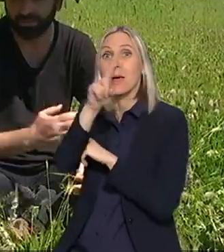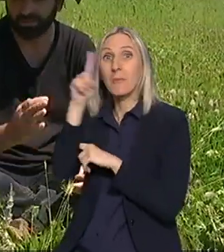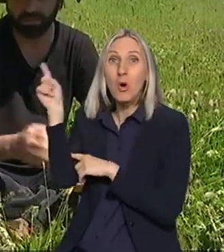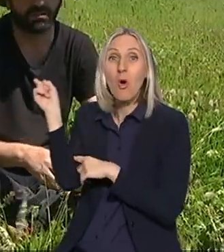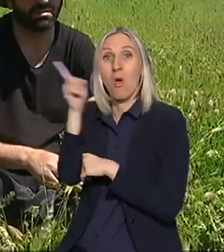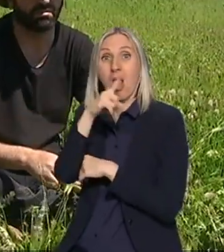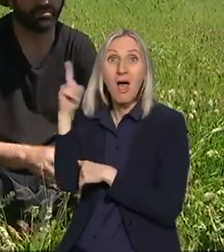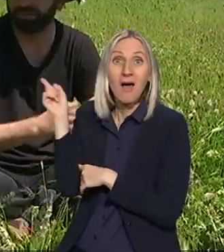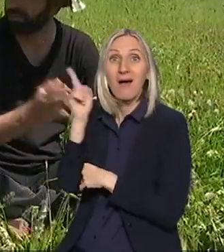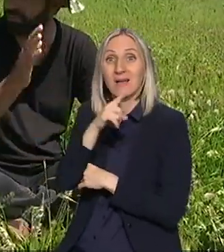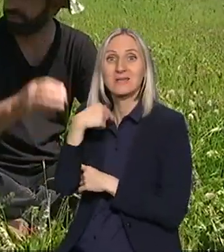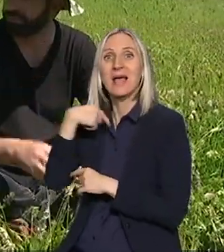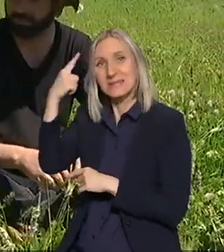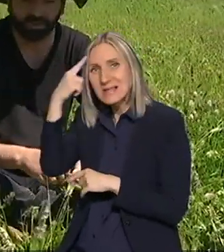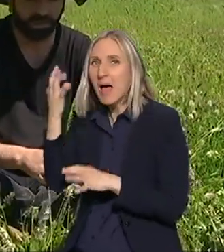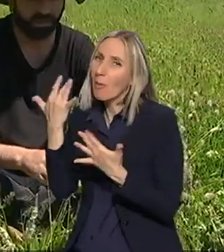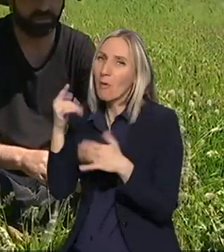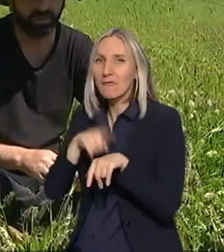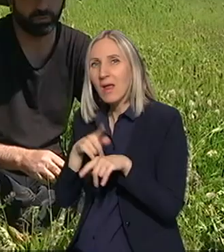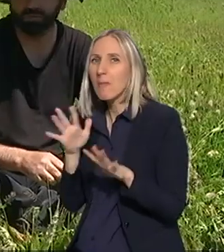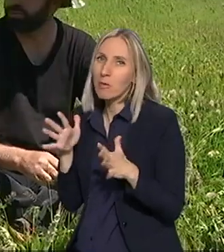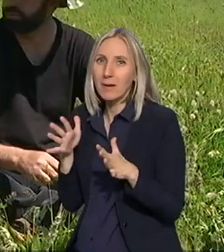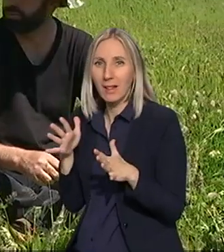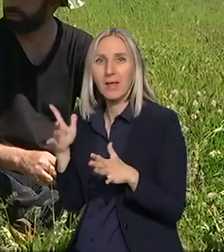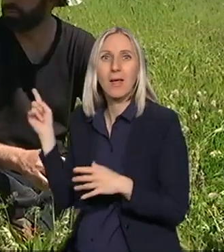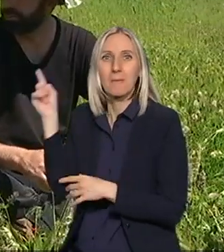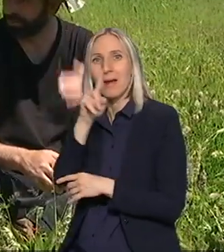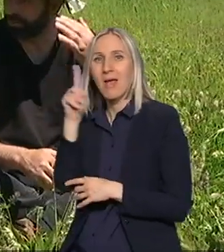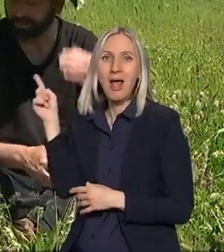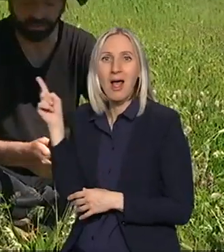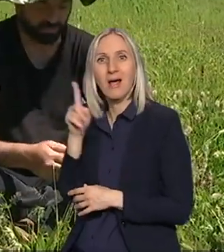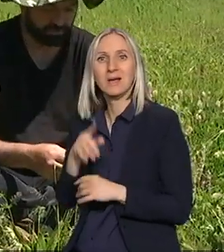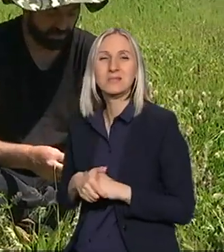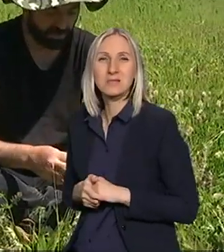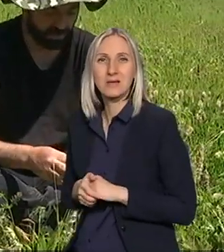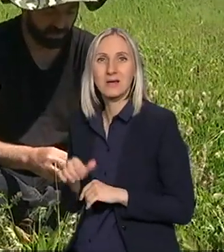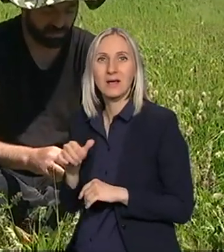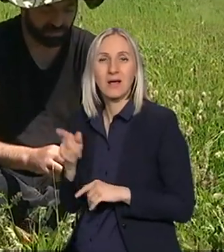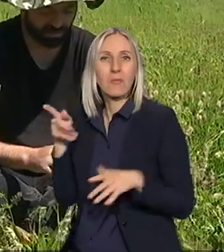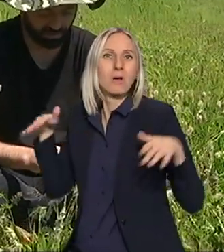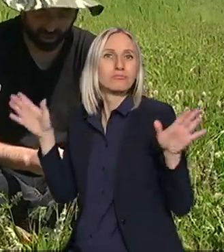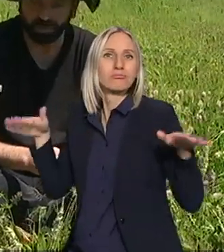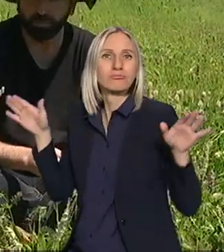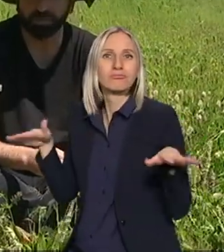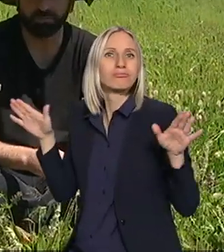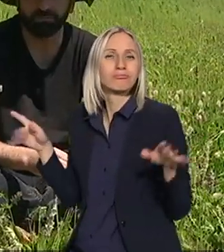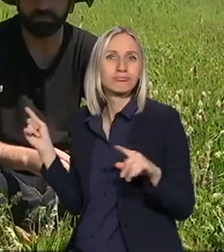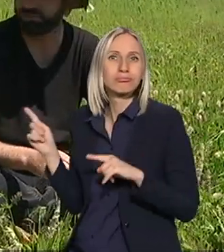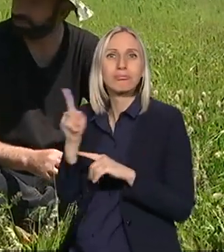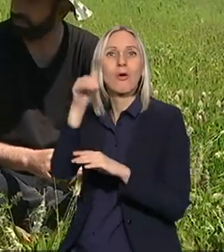oni prelazu ovde, jer neki od njih su samo na prelazu. I čekam